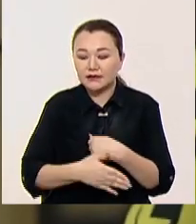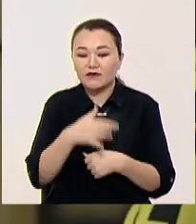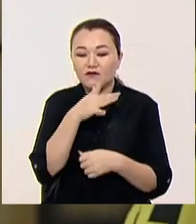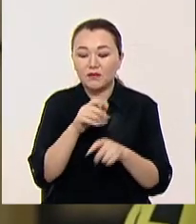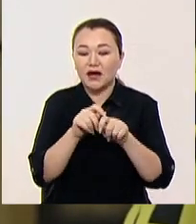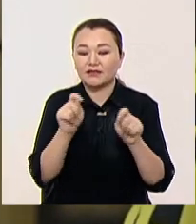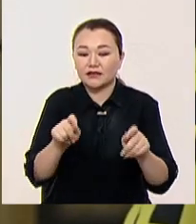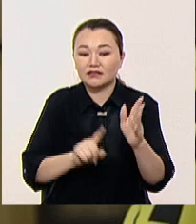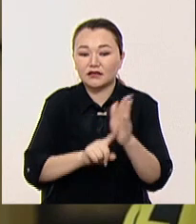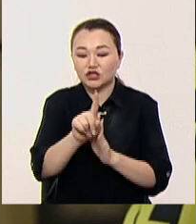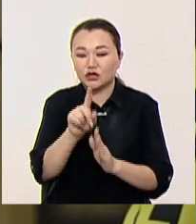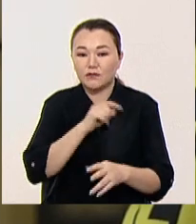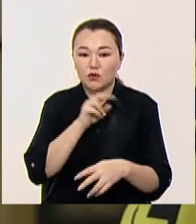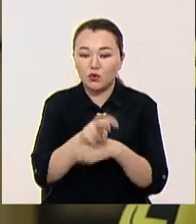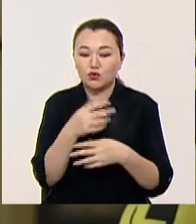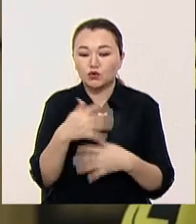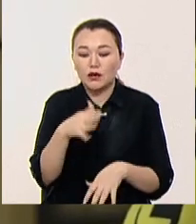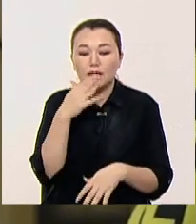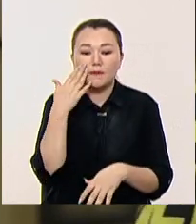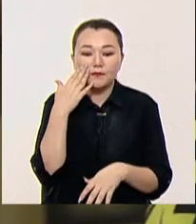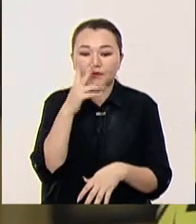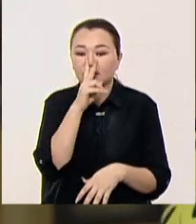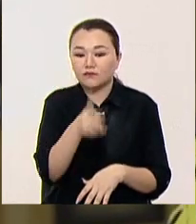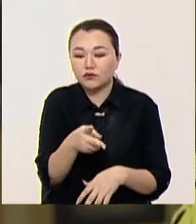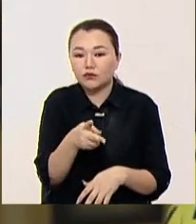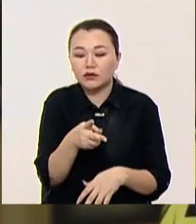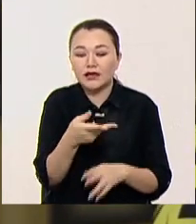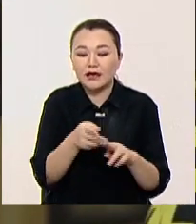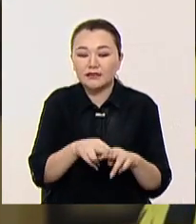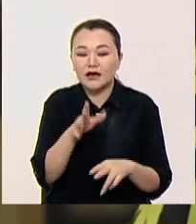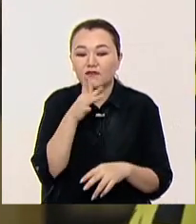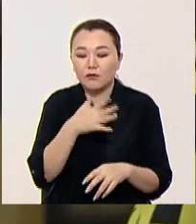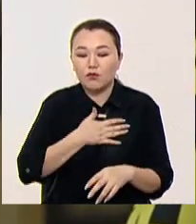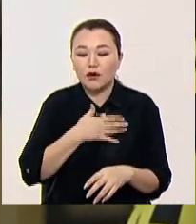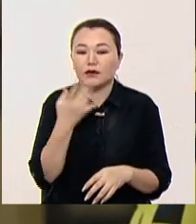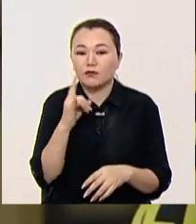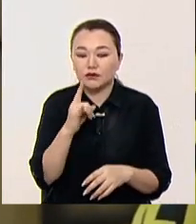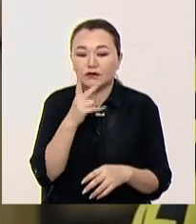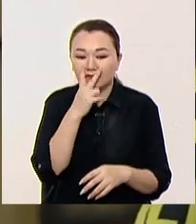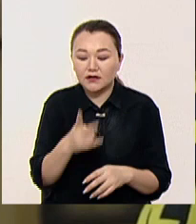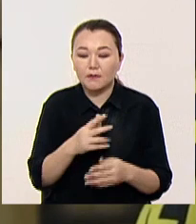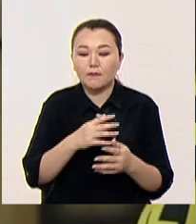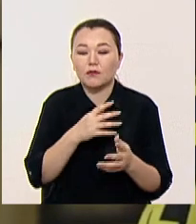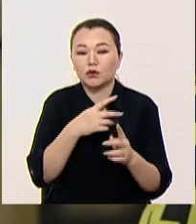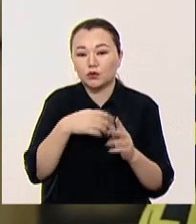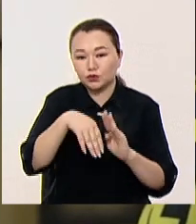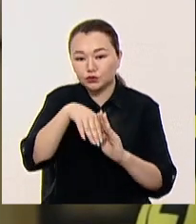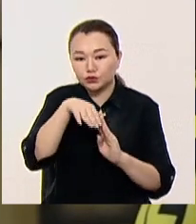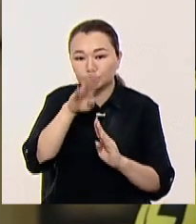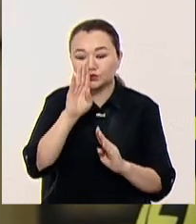момента его открытия, примерно где-то уже в течение 2 лет. За этот период у моего ребенка наблюдается положительная